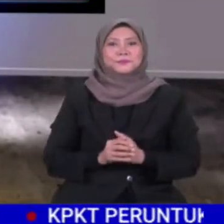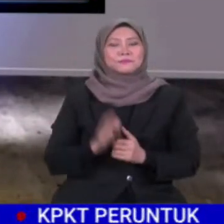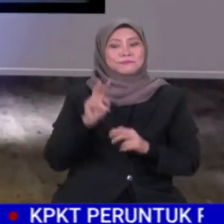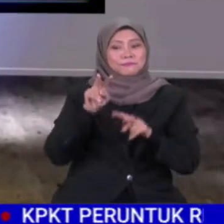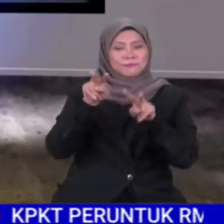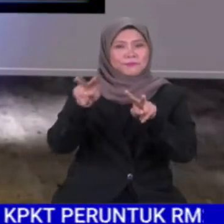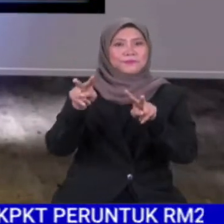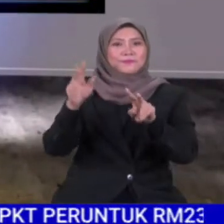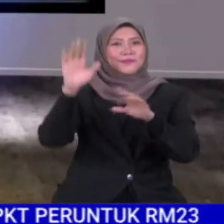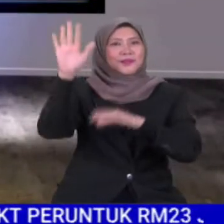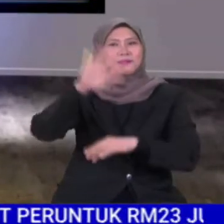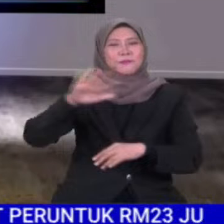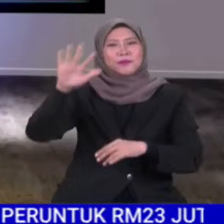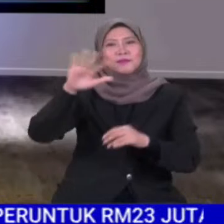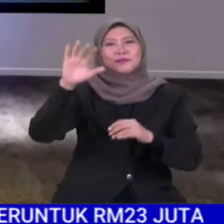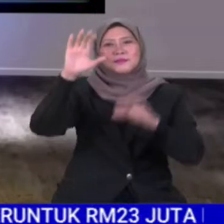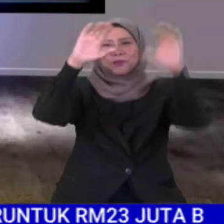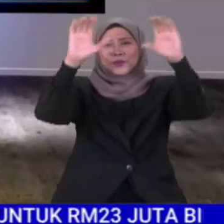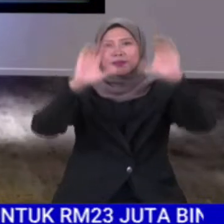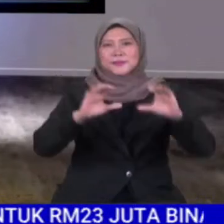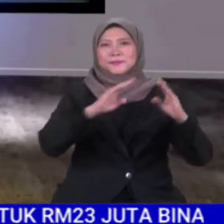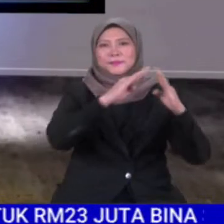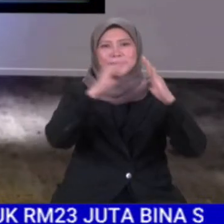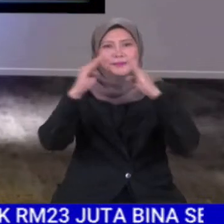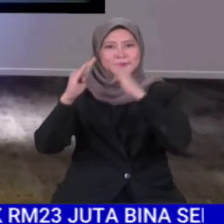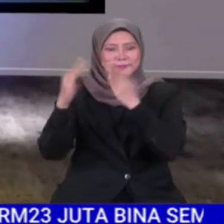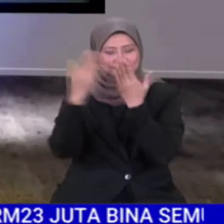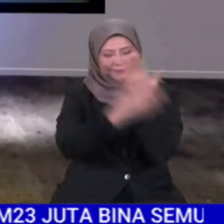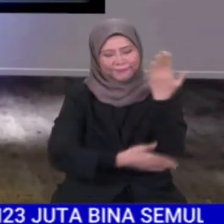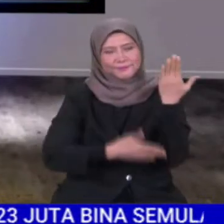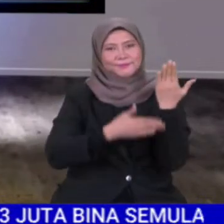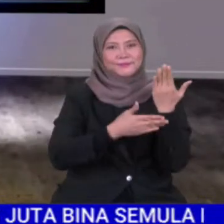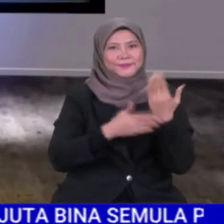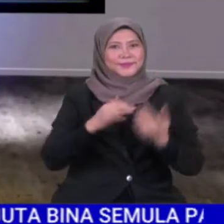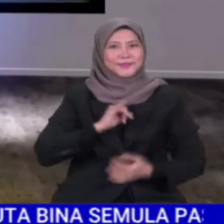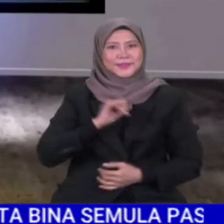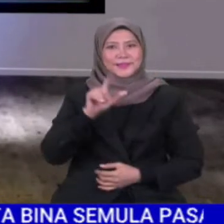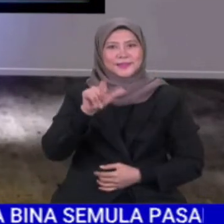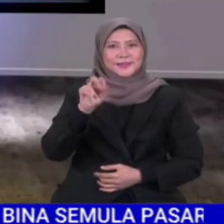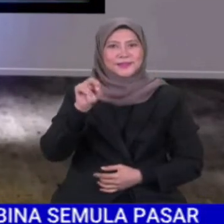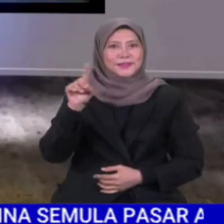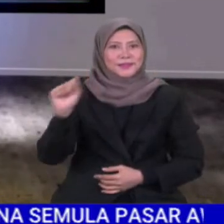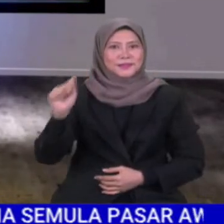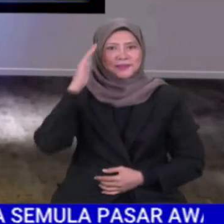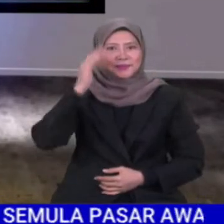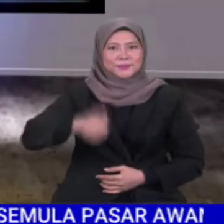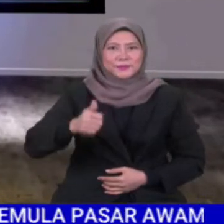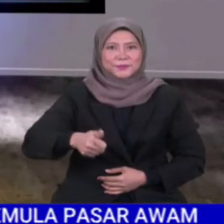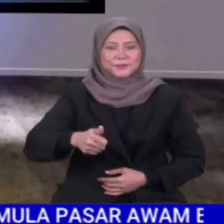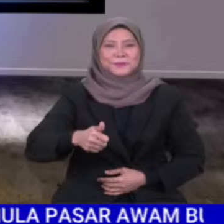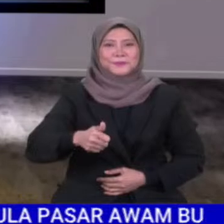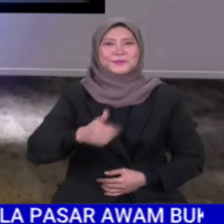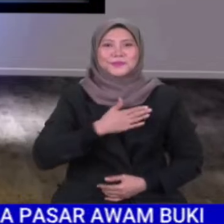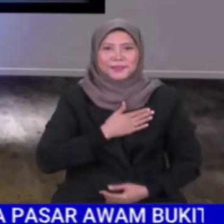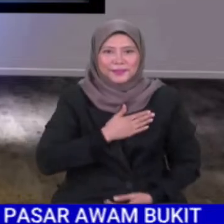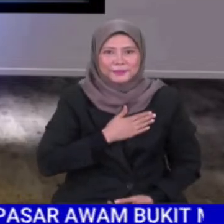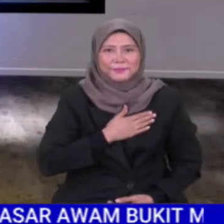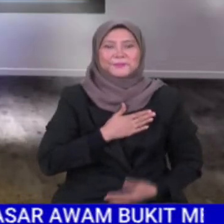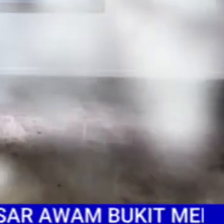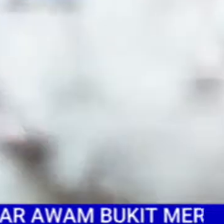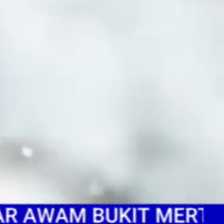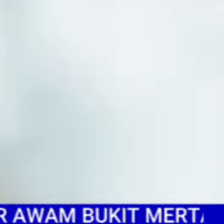kita lihat dulu ramalan cuaca bagi bandar-bandar utama di seluruh Malaysia. Saya Linda Hanif, Assalamualaikum dan salam sejahtera.